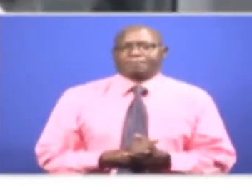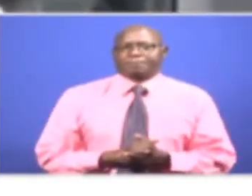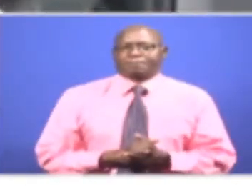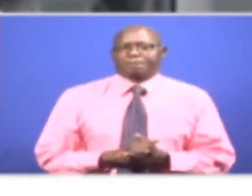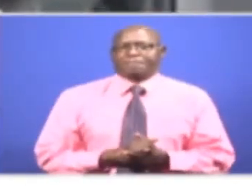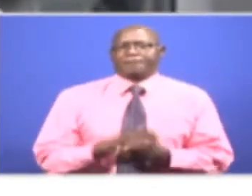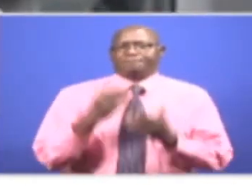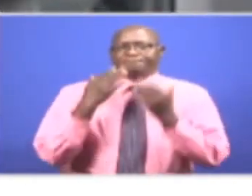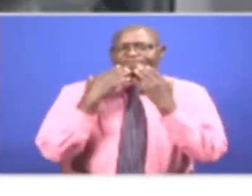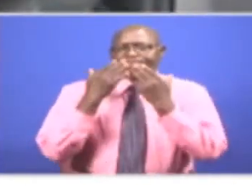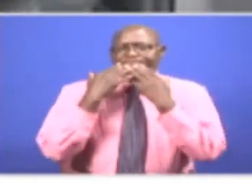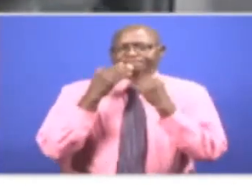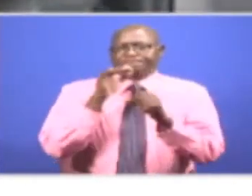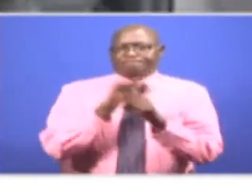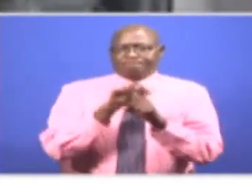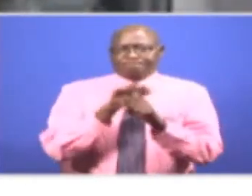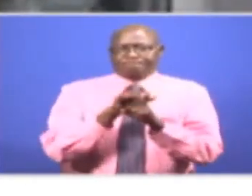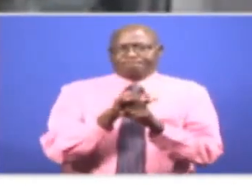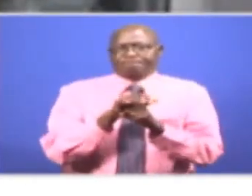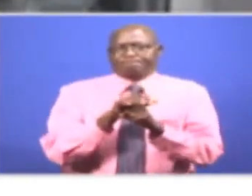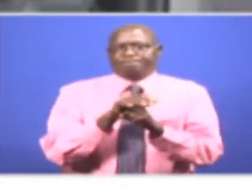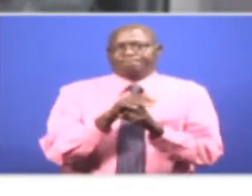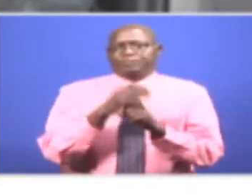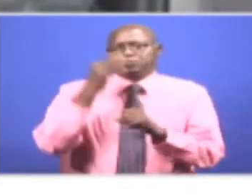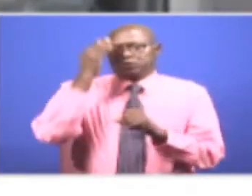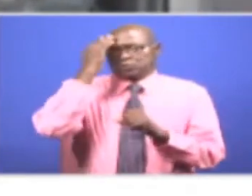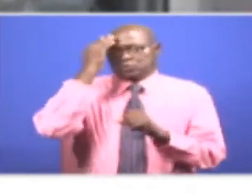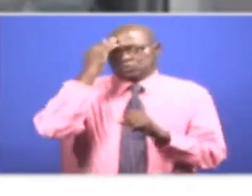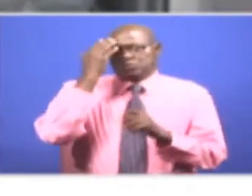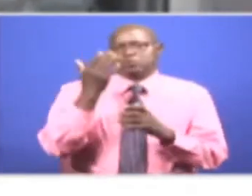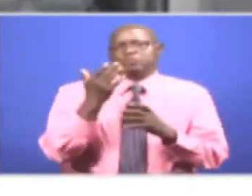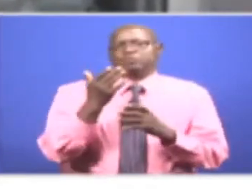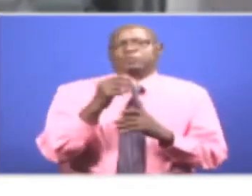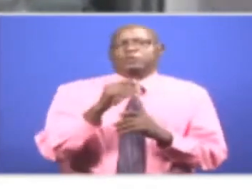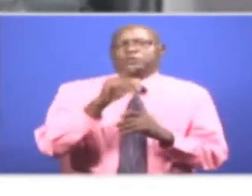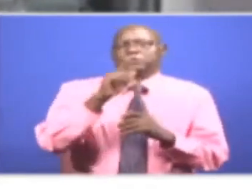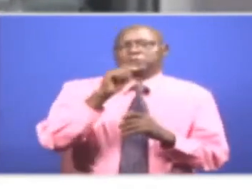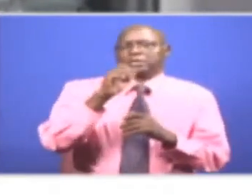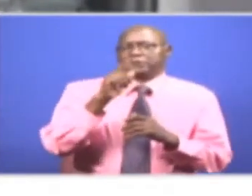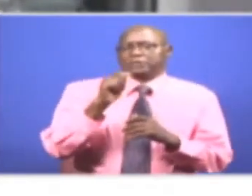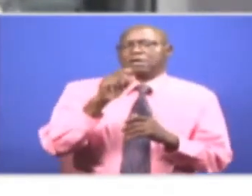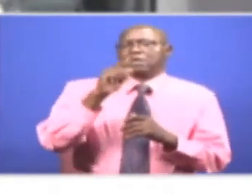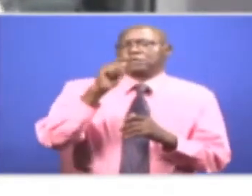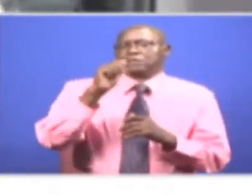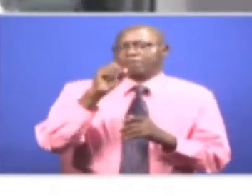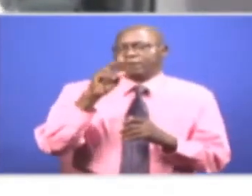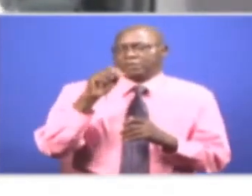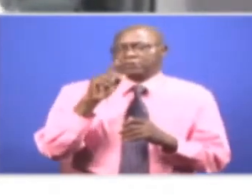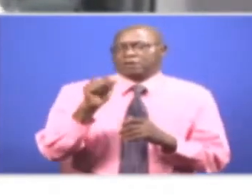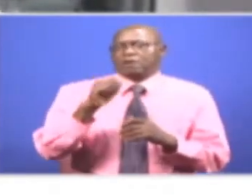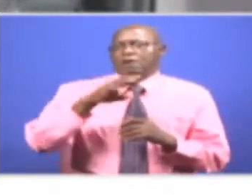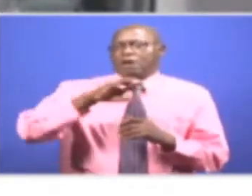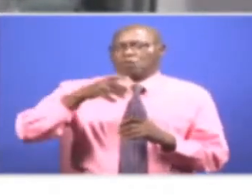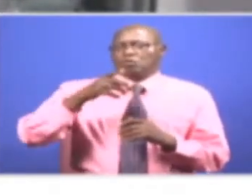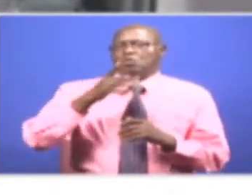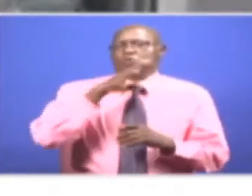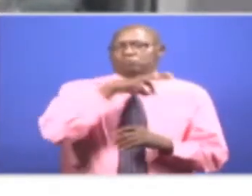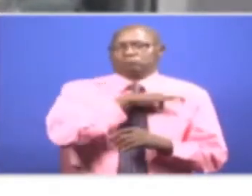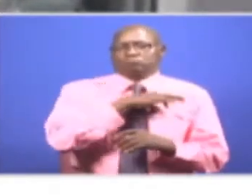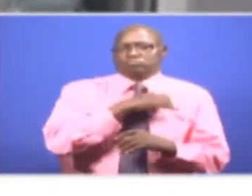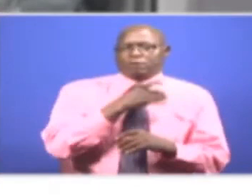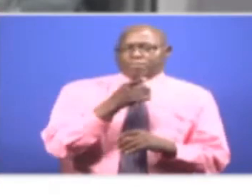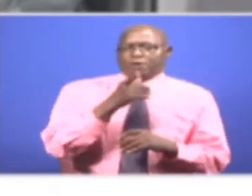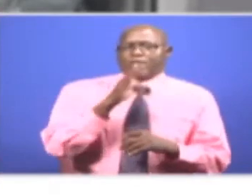Nawashukuru sana na tunajua kwamba Taita Taveta County kuna vile tunaenda kufaidika kwa hili